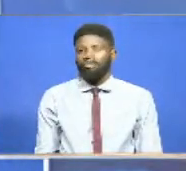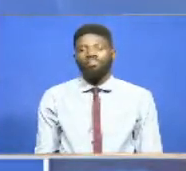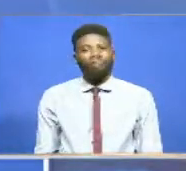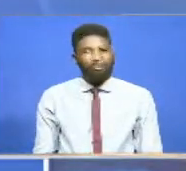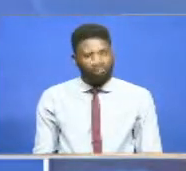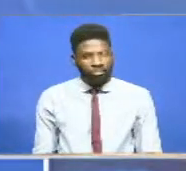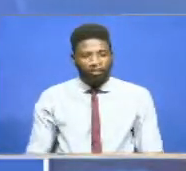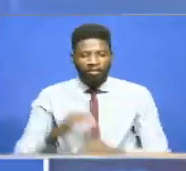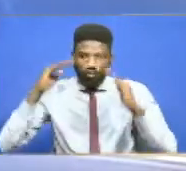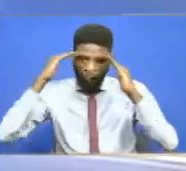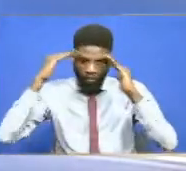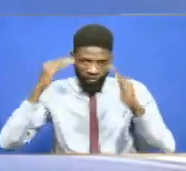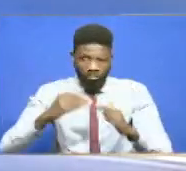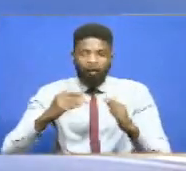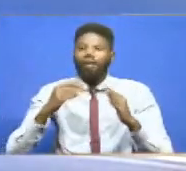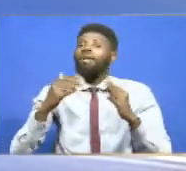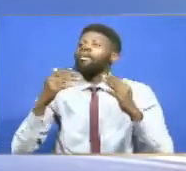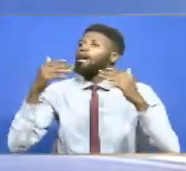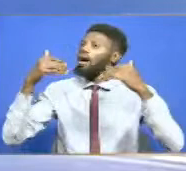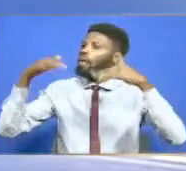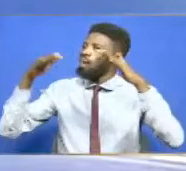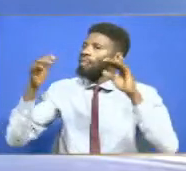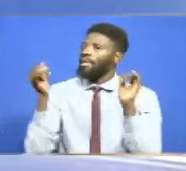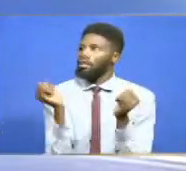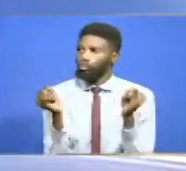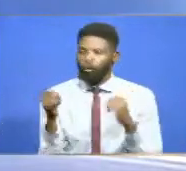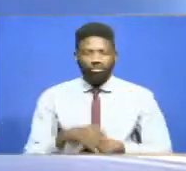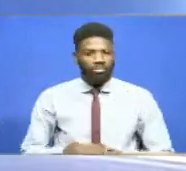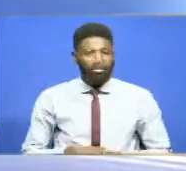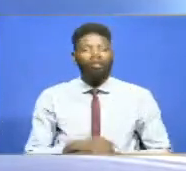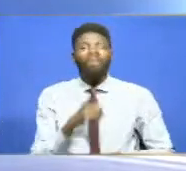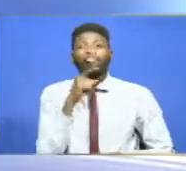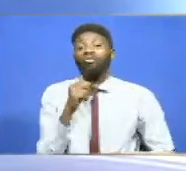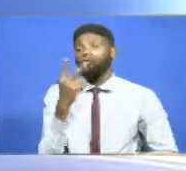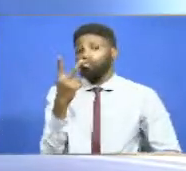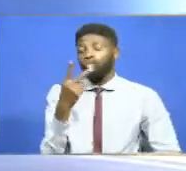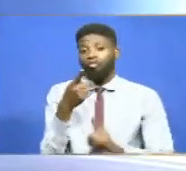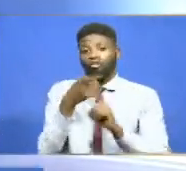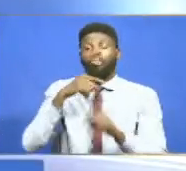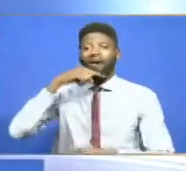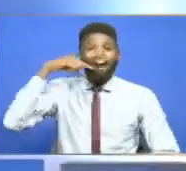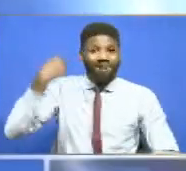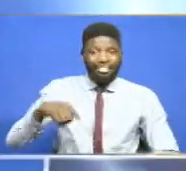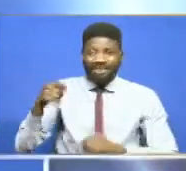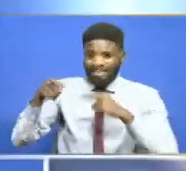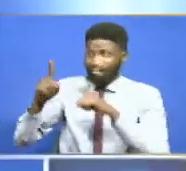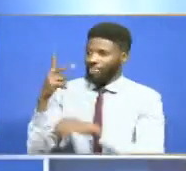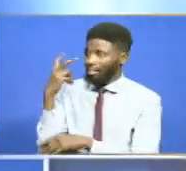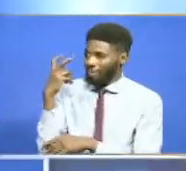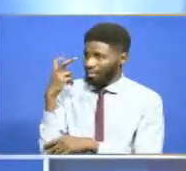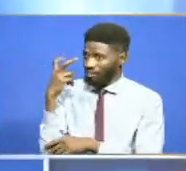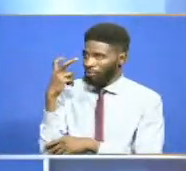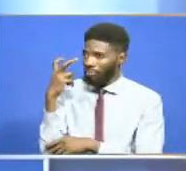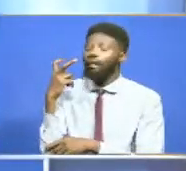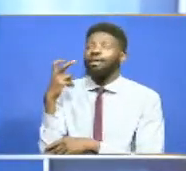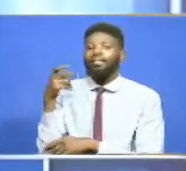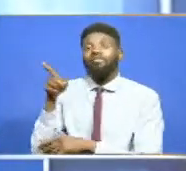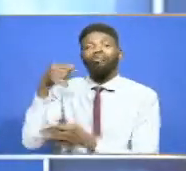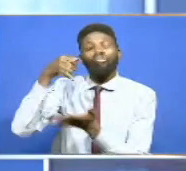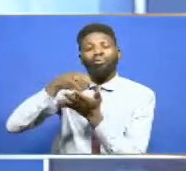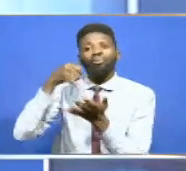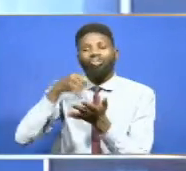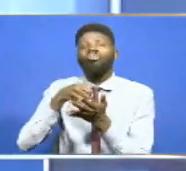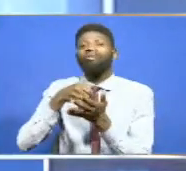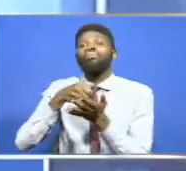Na mtuangazie matukio ugaibuni ambapo wanaume wawili raia wa Urusi walioshukiwa kutekeleza mashambulizi ya kemikali